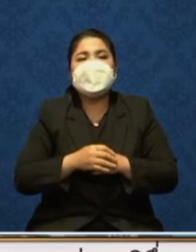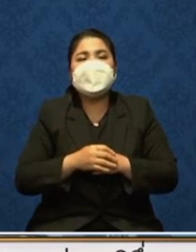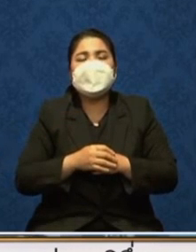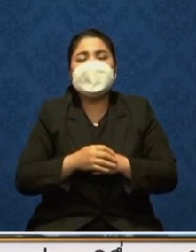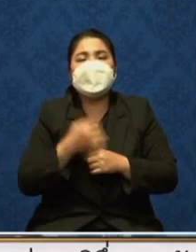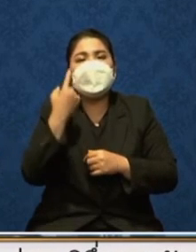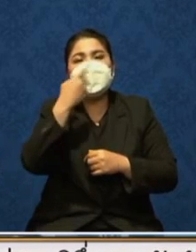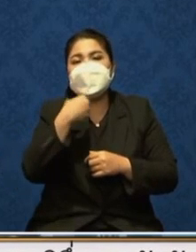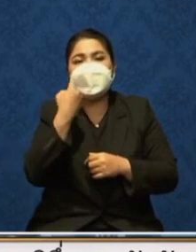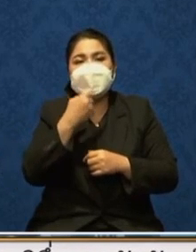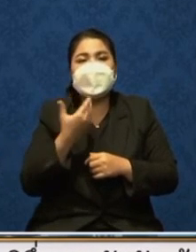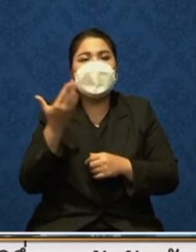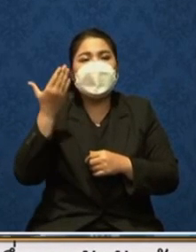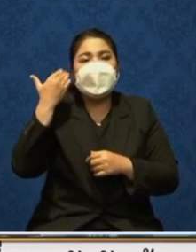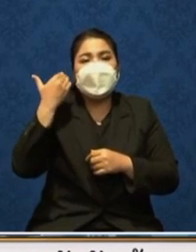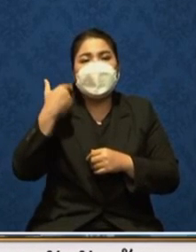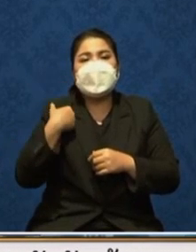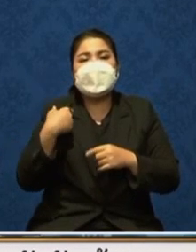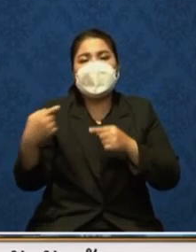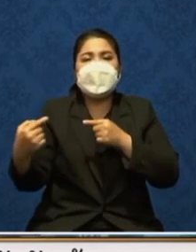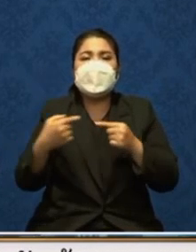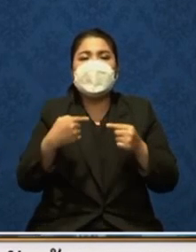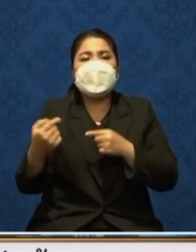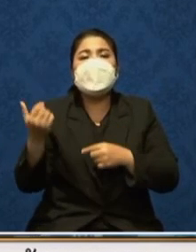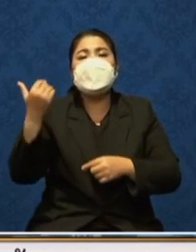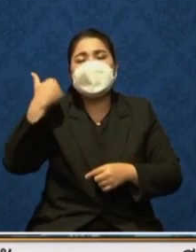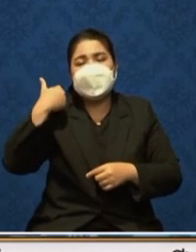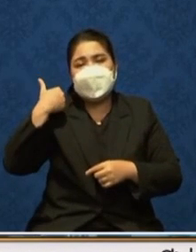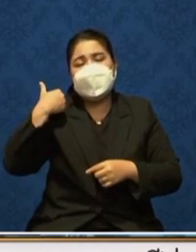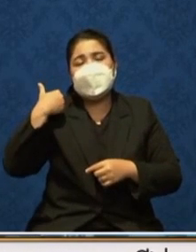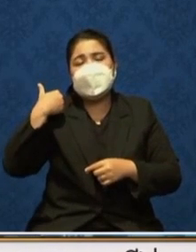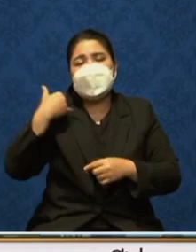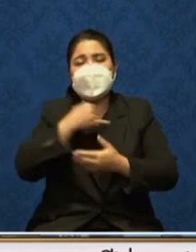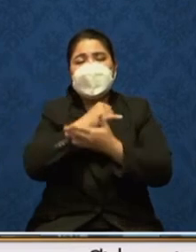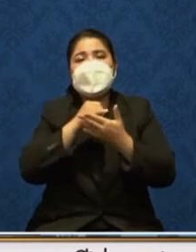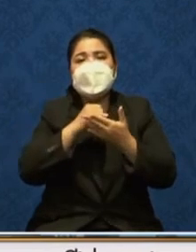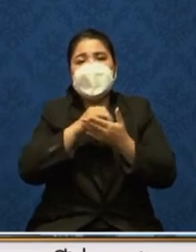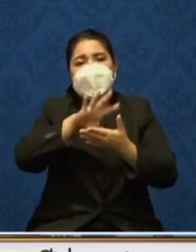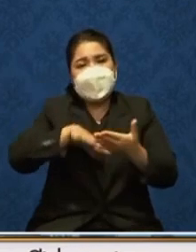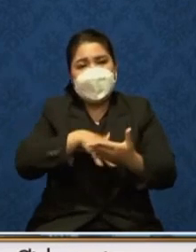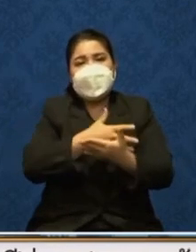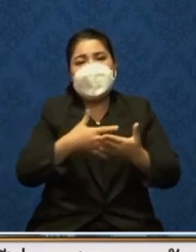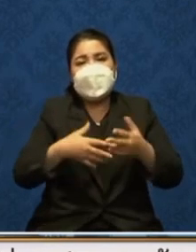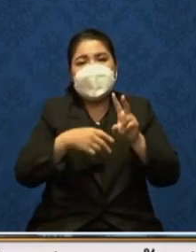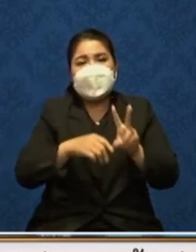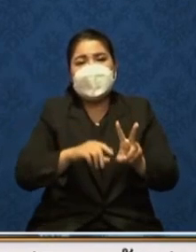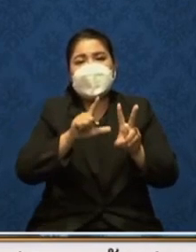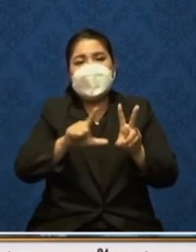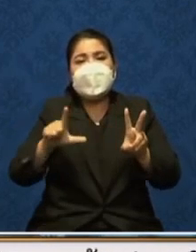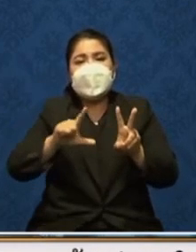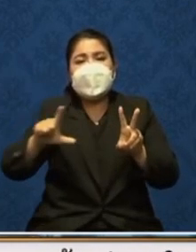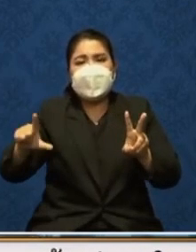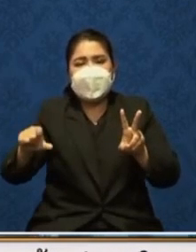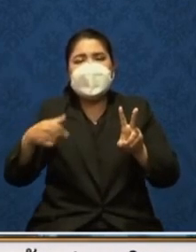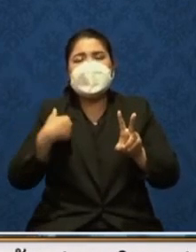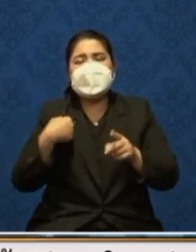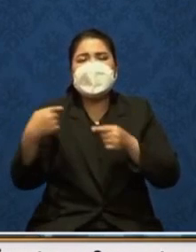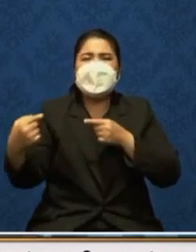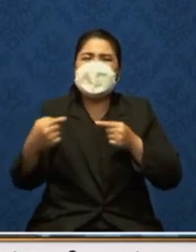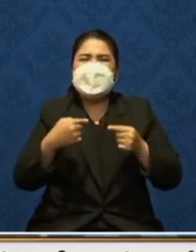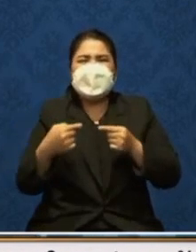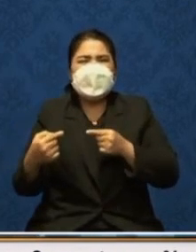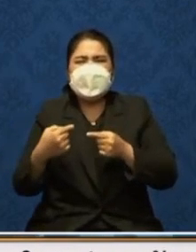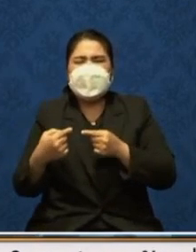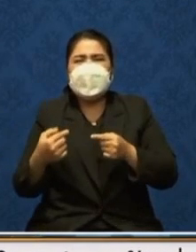เดิม เป็ที่ถกเทียงกมาก หคนคงได้ยินในเรื่องของแผน 2 ล้านๆซึ่การถกเทงอยกวางขวาง